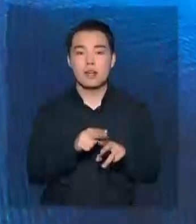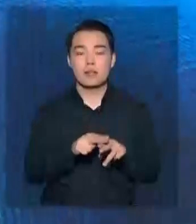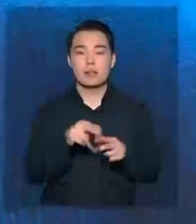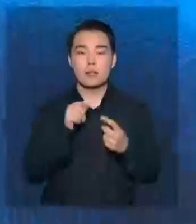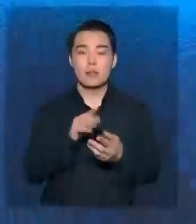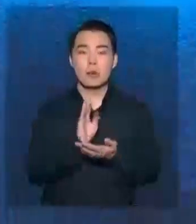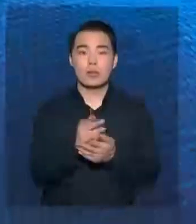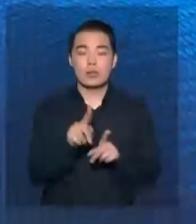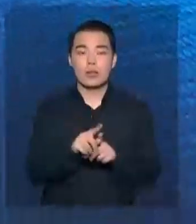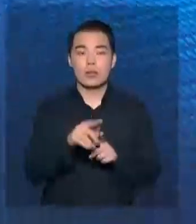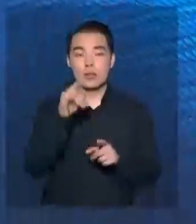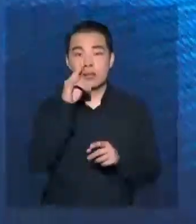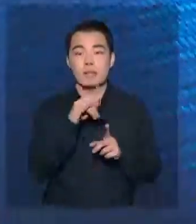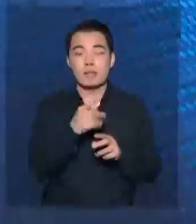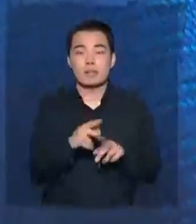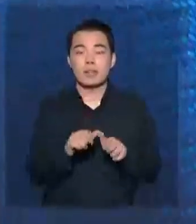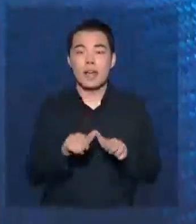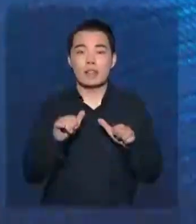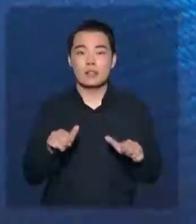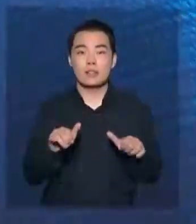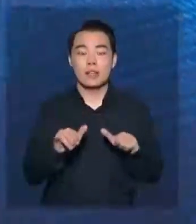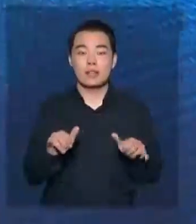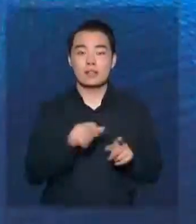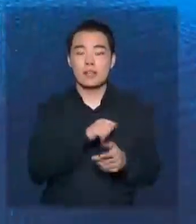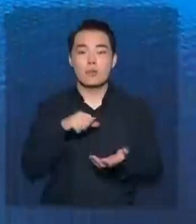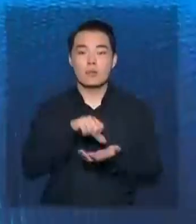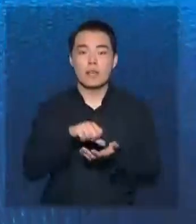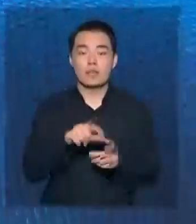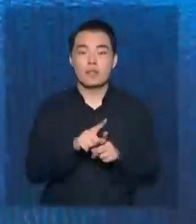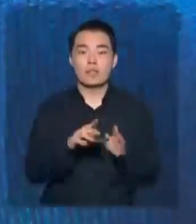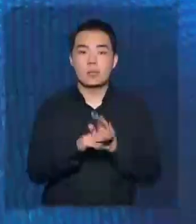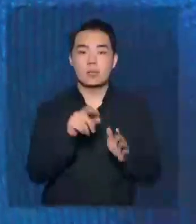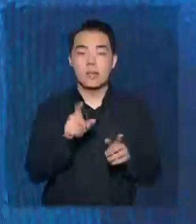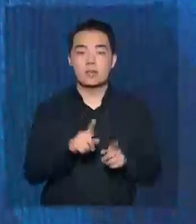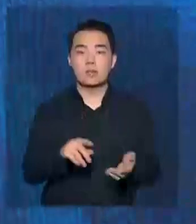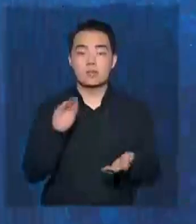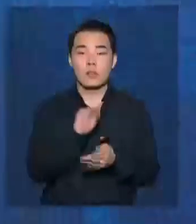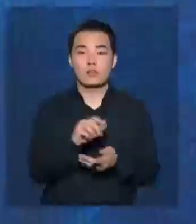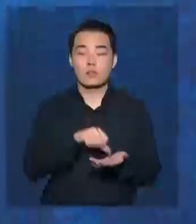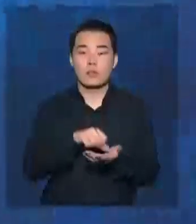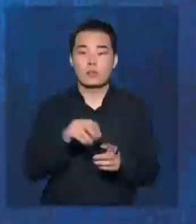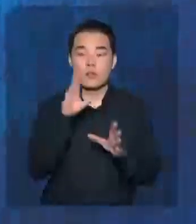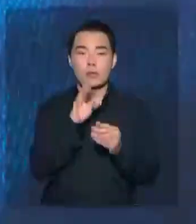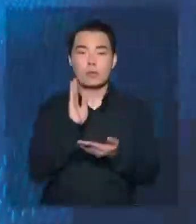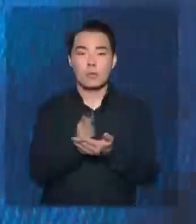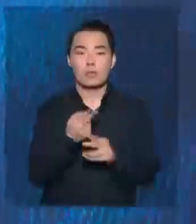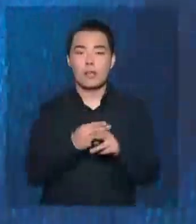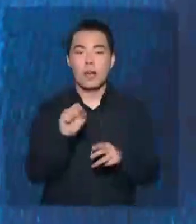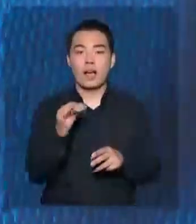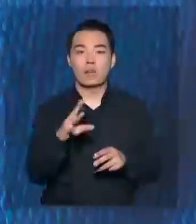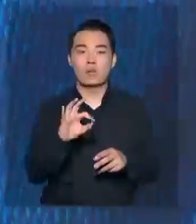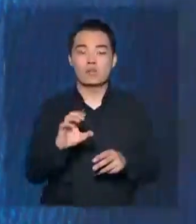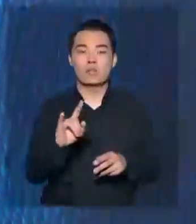тигізеді. Мемлекеттің дамуына үлес қосамын дейтін белсенді азаматтардың депутат атануына мүмкіндік береді. Саясаттанушы Айдос